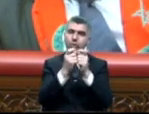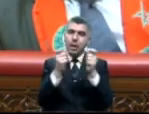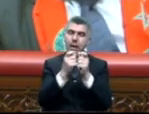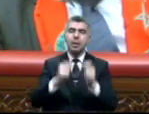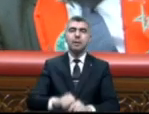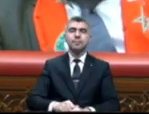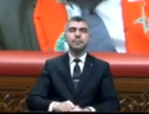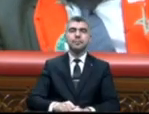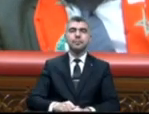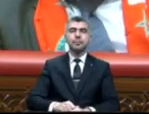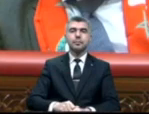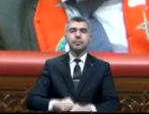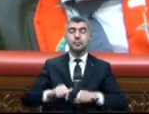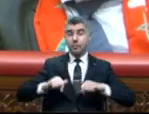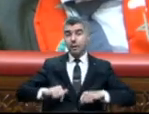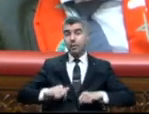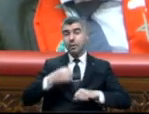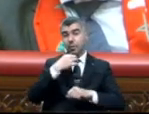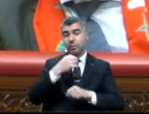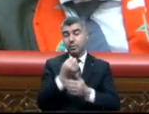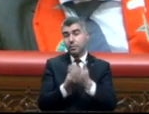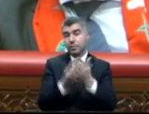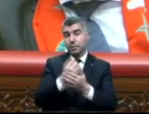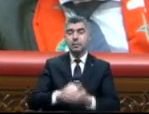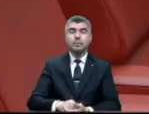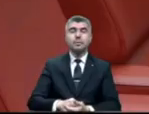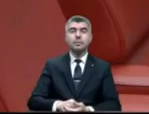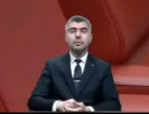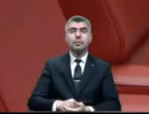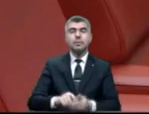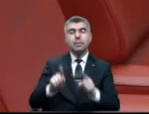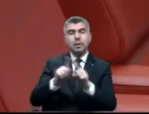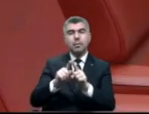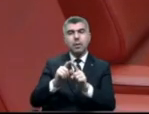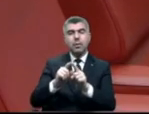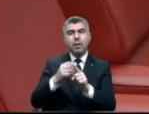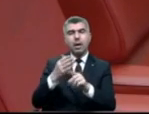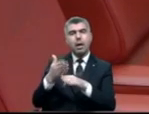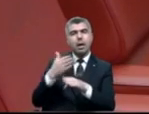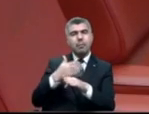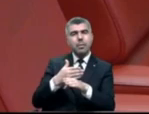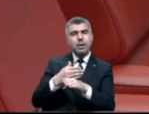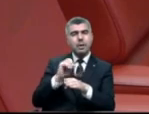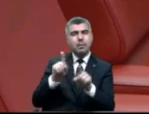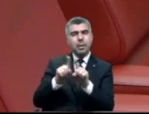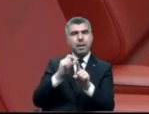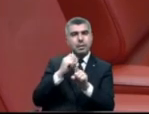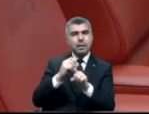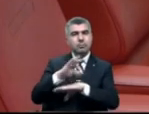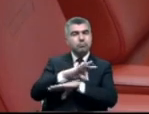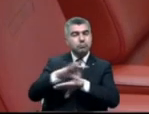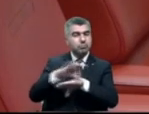المقاولات. السيدة الوزيرة، أنا نهضر أيضا تحدث أيضا عن ديك المؤسسة العمومية اللي ذكرتوا عليها اللي هي كضيطاف. هذه